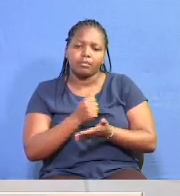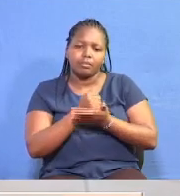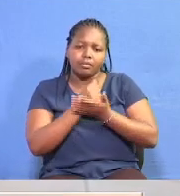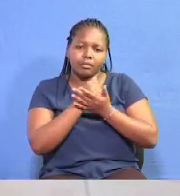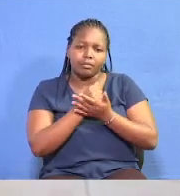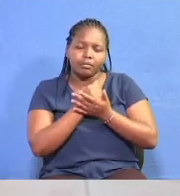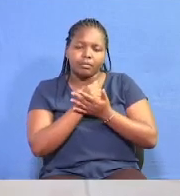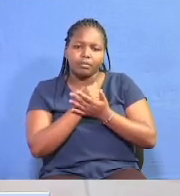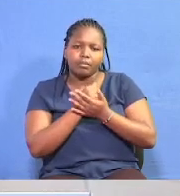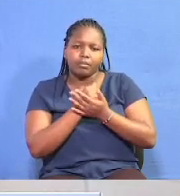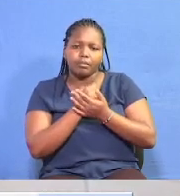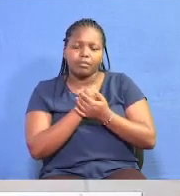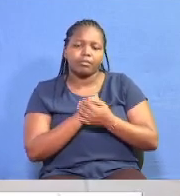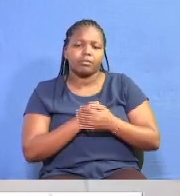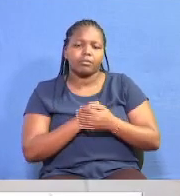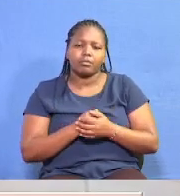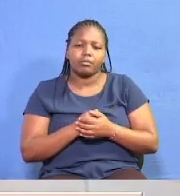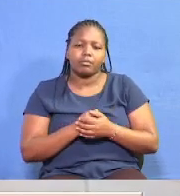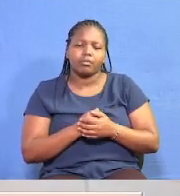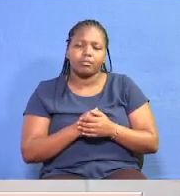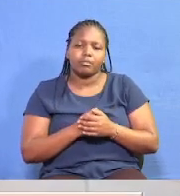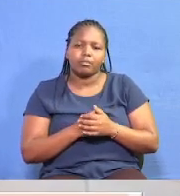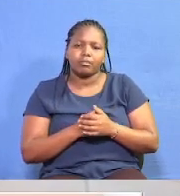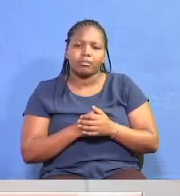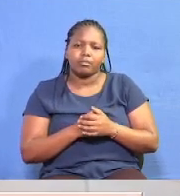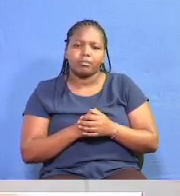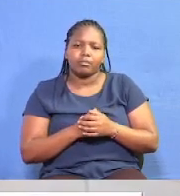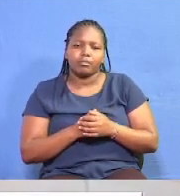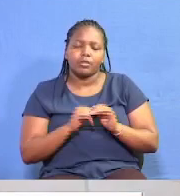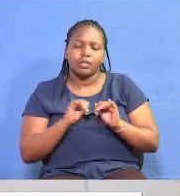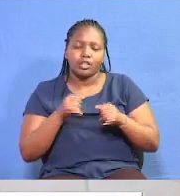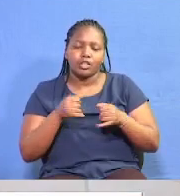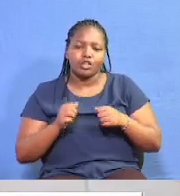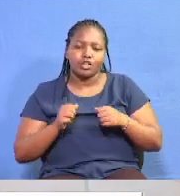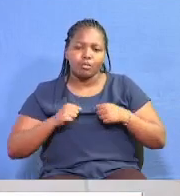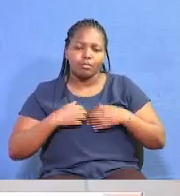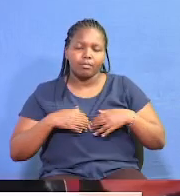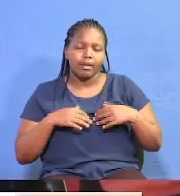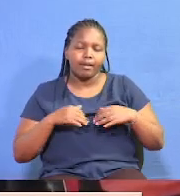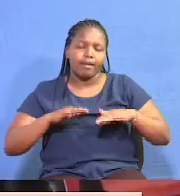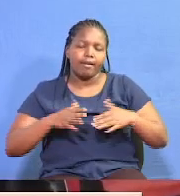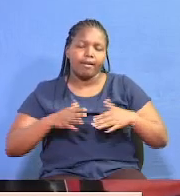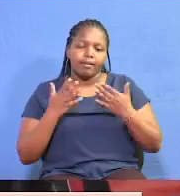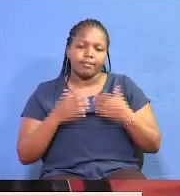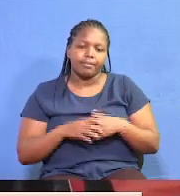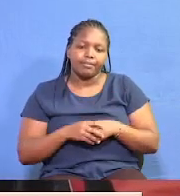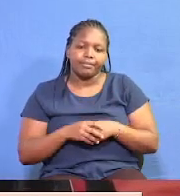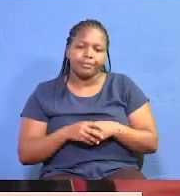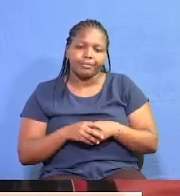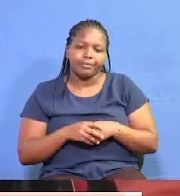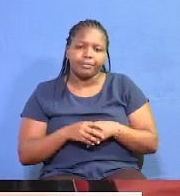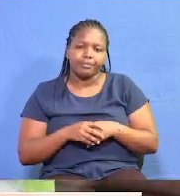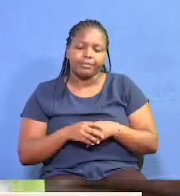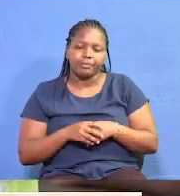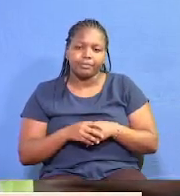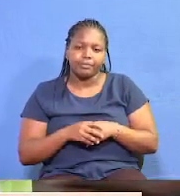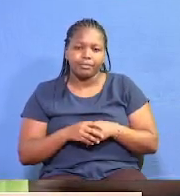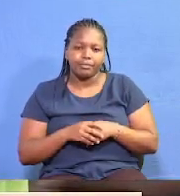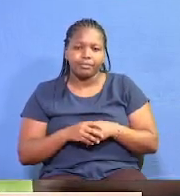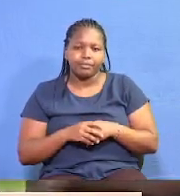njia ya kusambaza ujuzi wao kwa wachezaji chipukizi. Abondo ni mojawapo ya wakufunzi